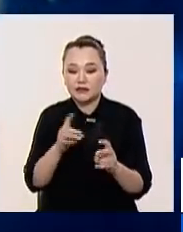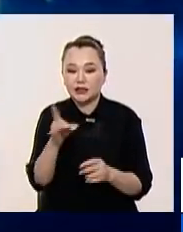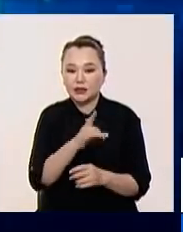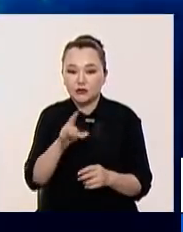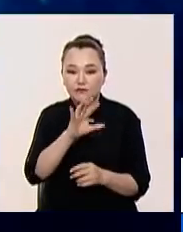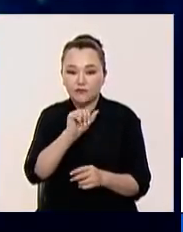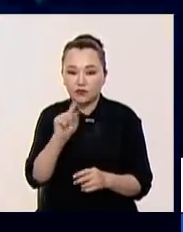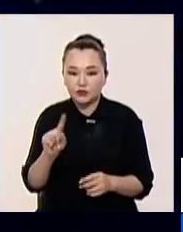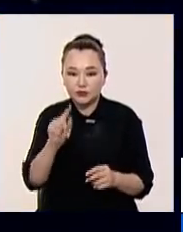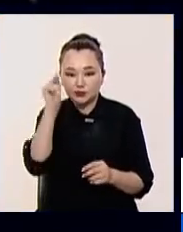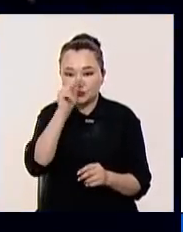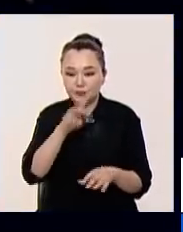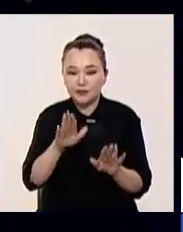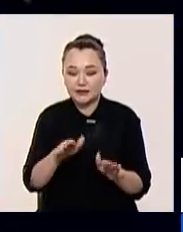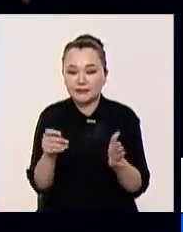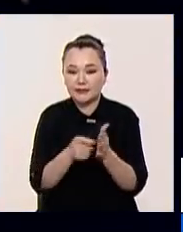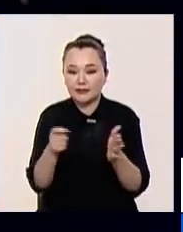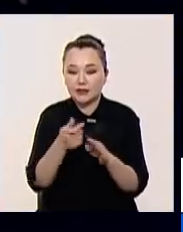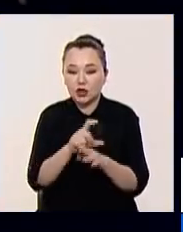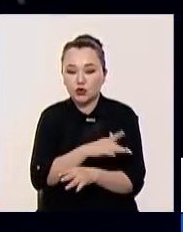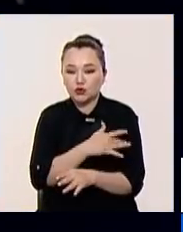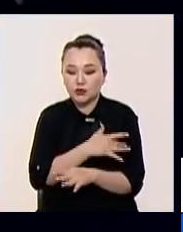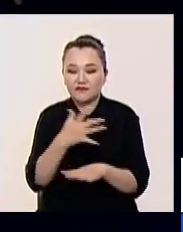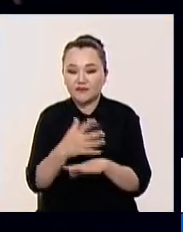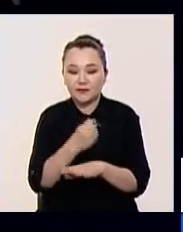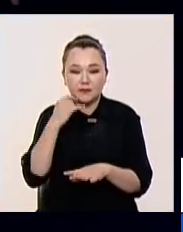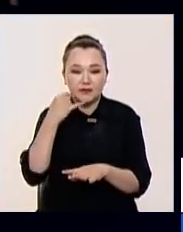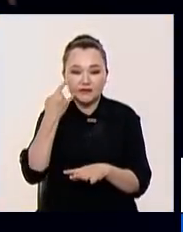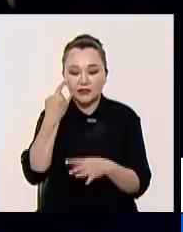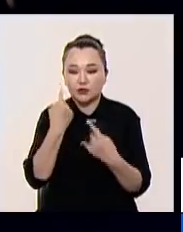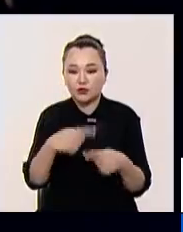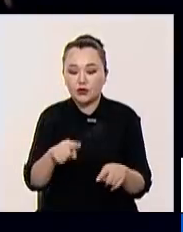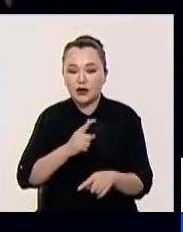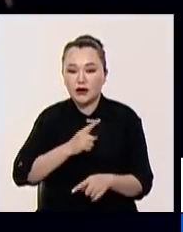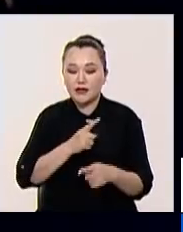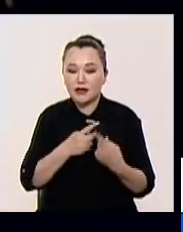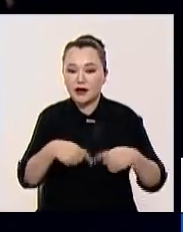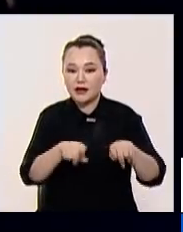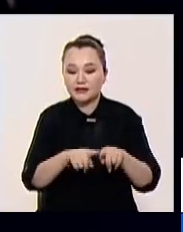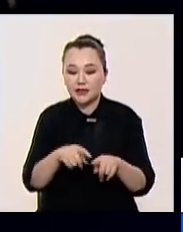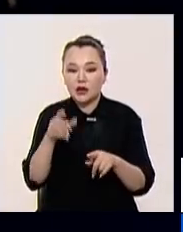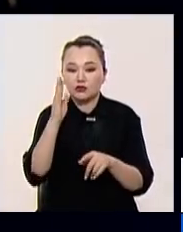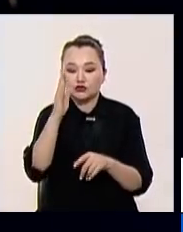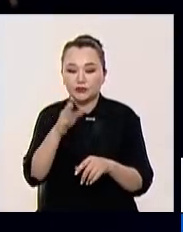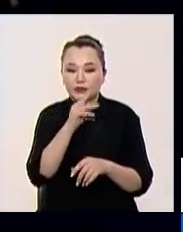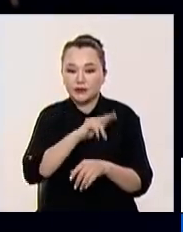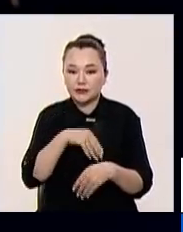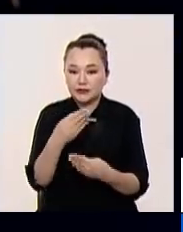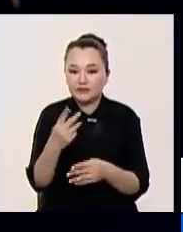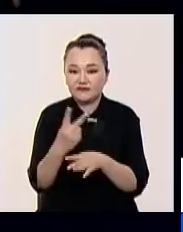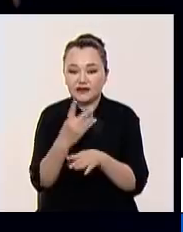вуза. Но недавно тендер на эту услугу выиграло Павлодарское охранное агентство. Будущий работодатель предложил оклад почти в